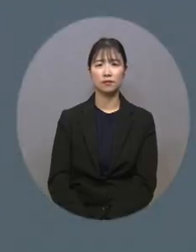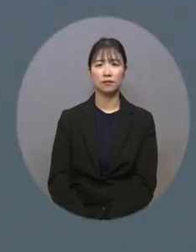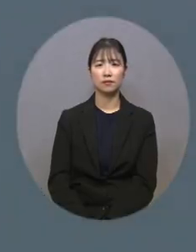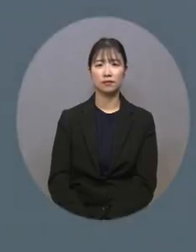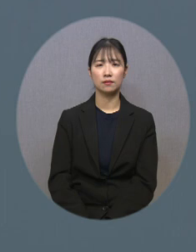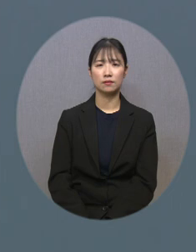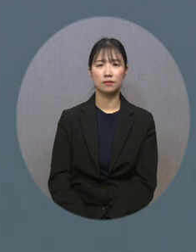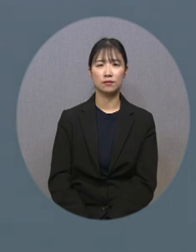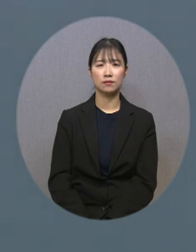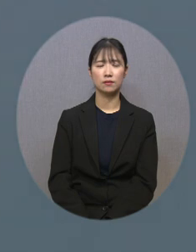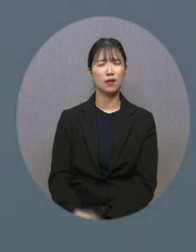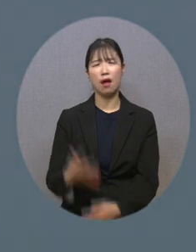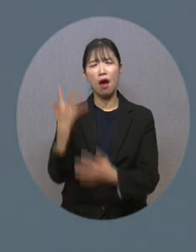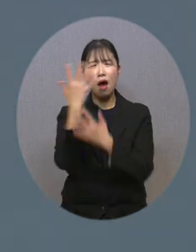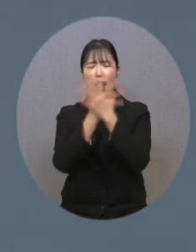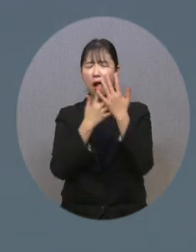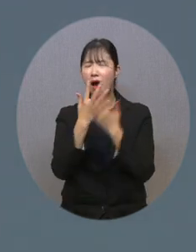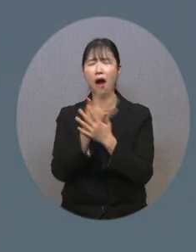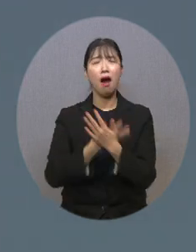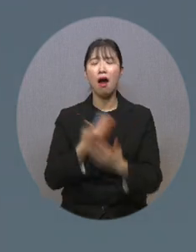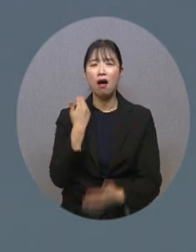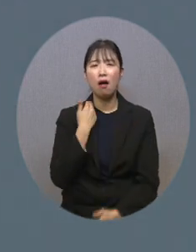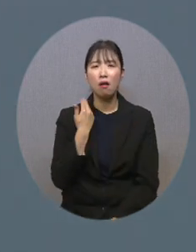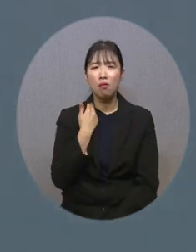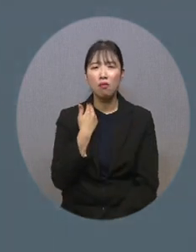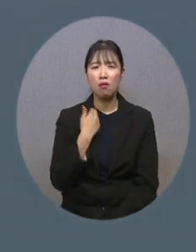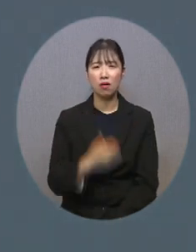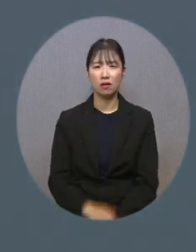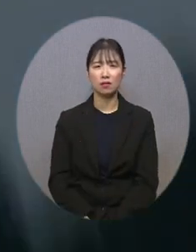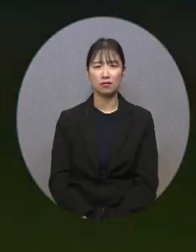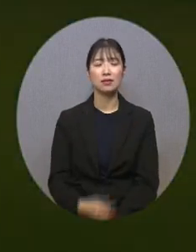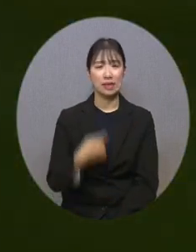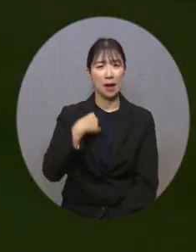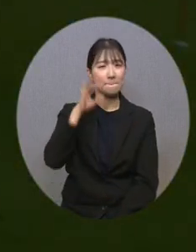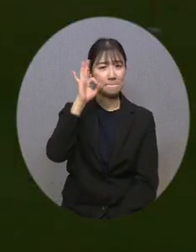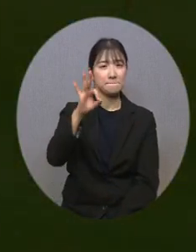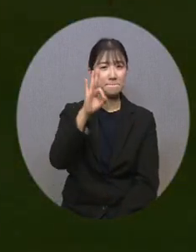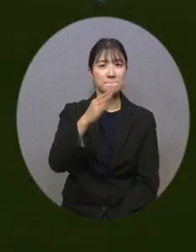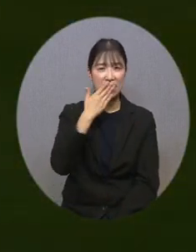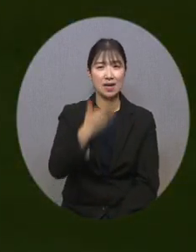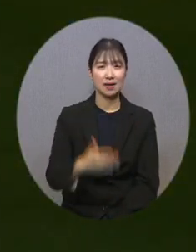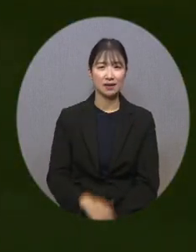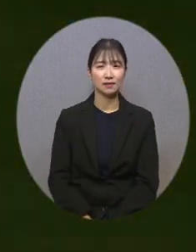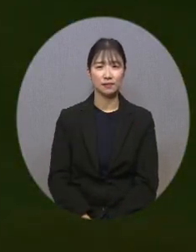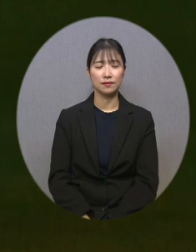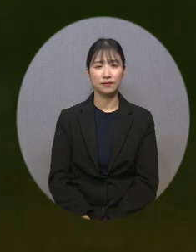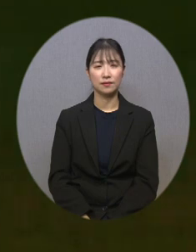공 진짜 안 보여. 오른쪽. 왜냐면 여기 라이트가 없어. 다 봤어요. 오른쪽. 하늘에 몽골인의 눈이다.